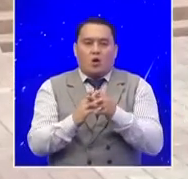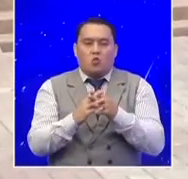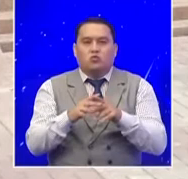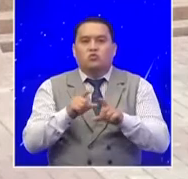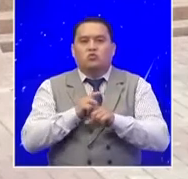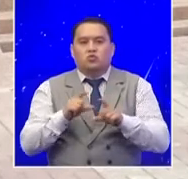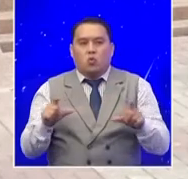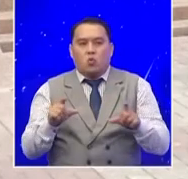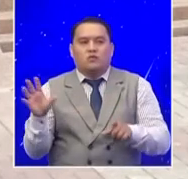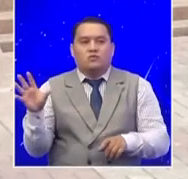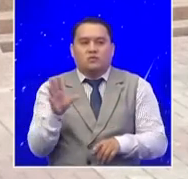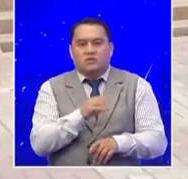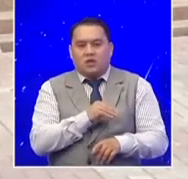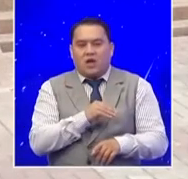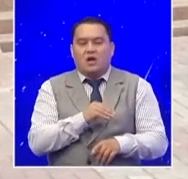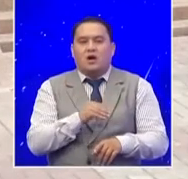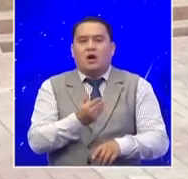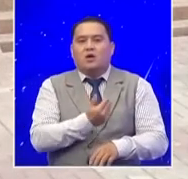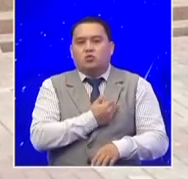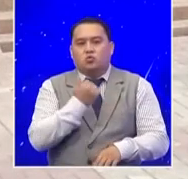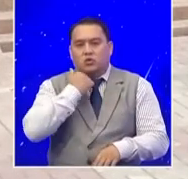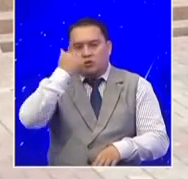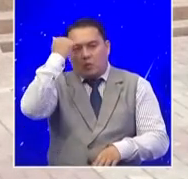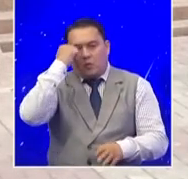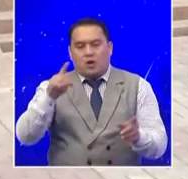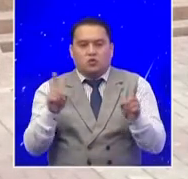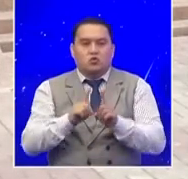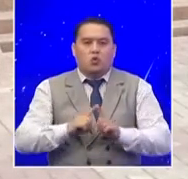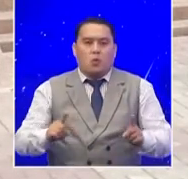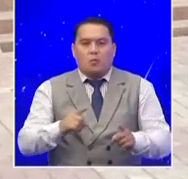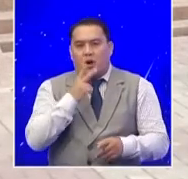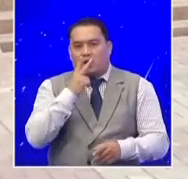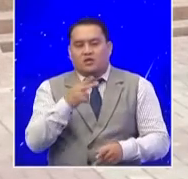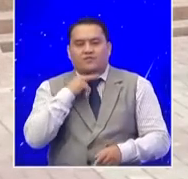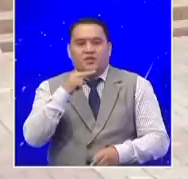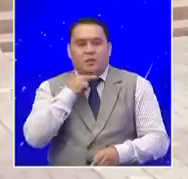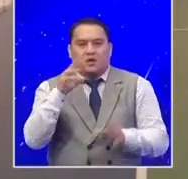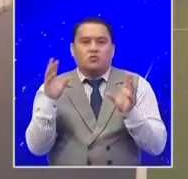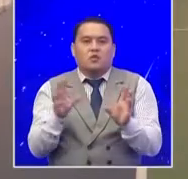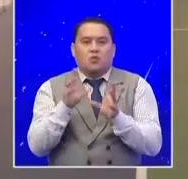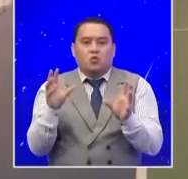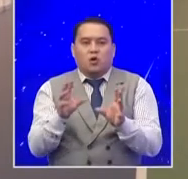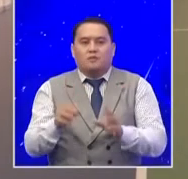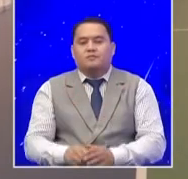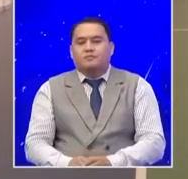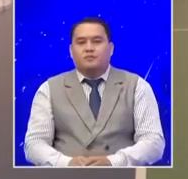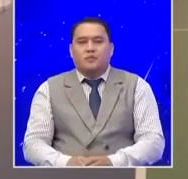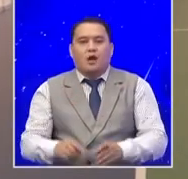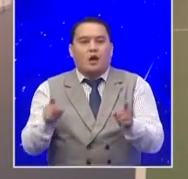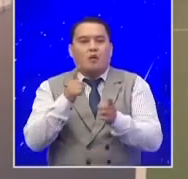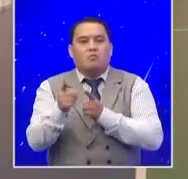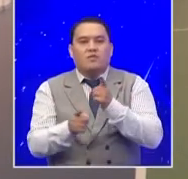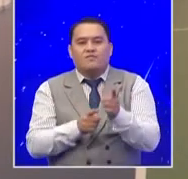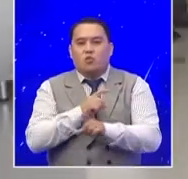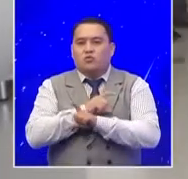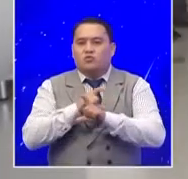здесь. И от имени всех односельчан хочу выразить особую благодарность за проявленное внимание и заботу. Обновленное образовательное